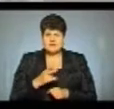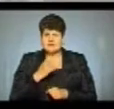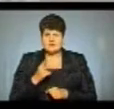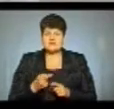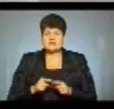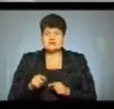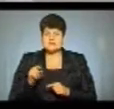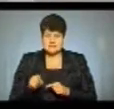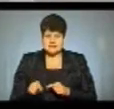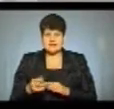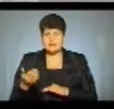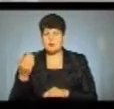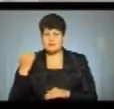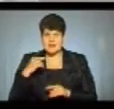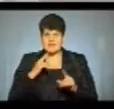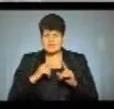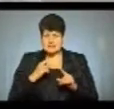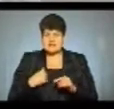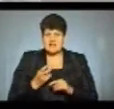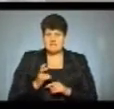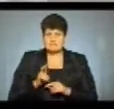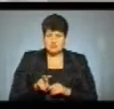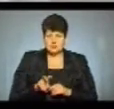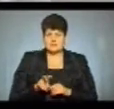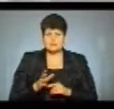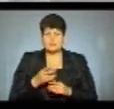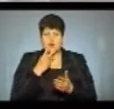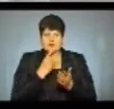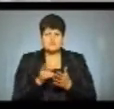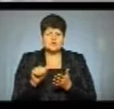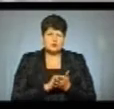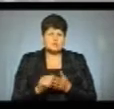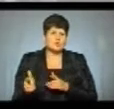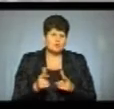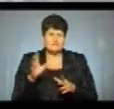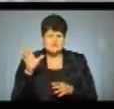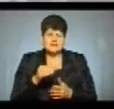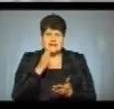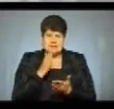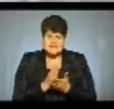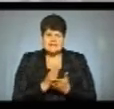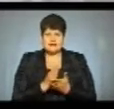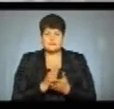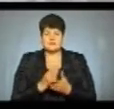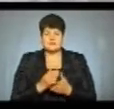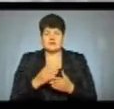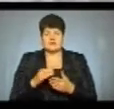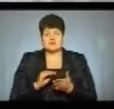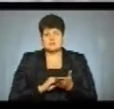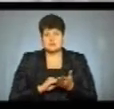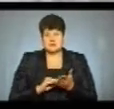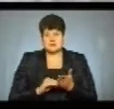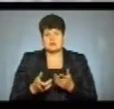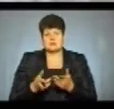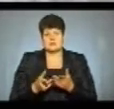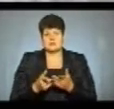на це, на попередній сесії я вийшов на трибуну, показав, що всі документи готові, що все є. Незважаючи на це, секретар Тернопільської міської ради на цю